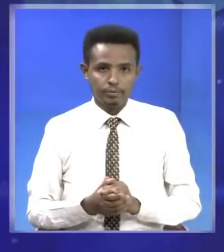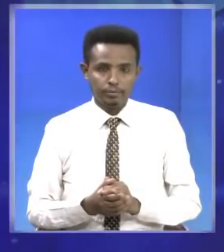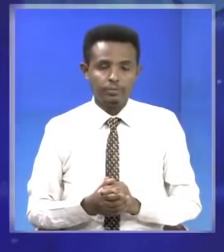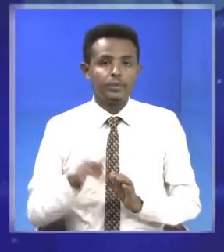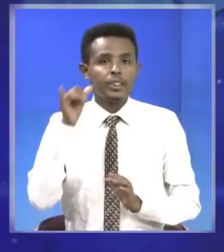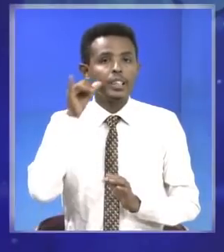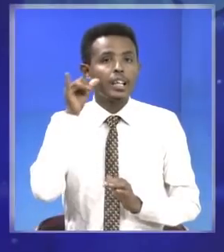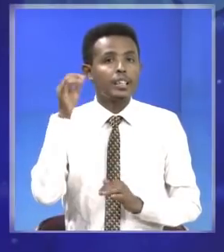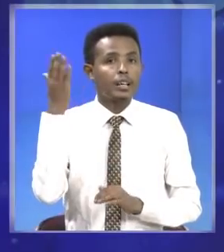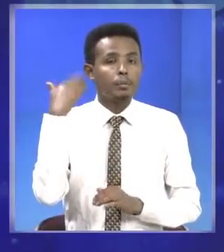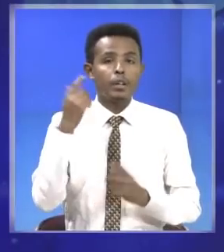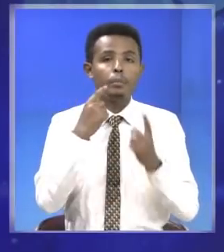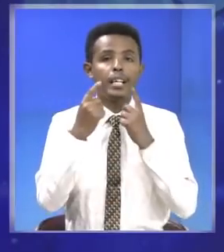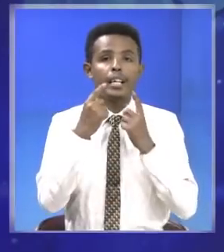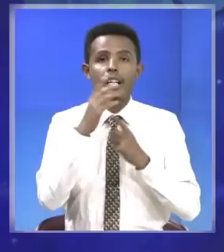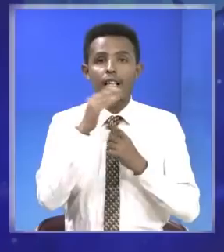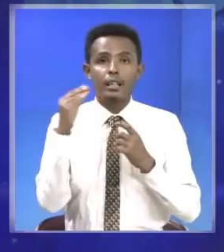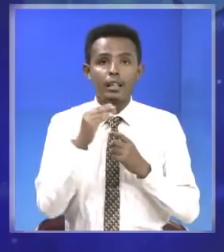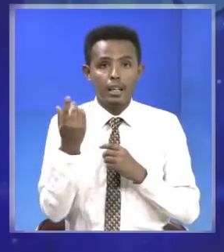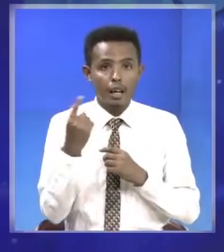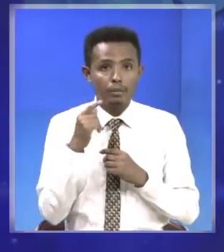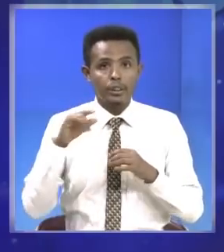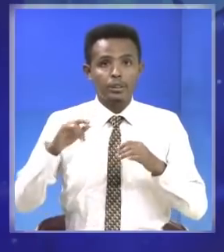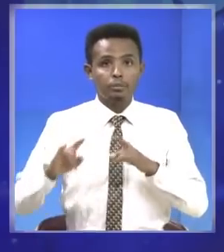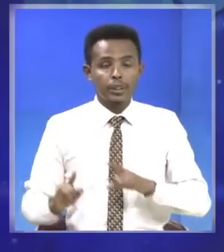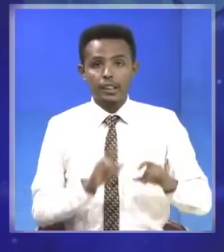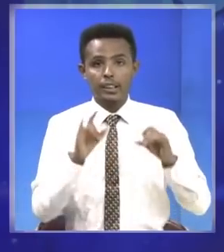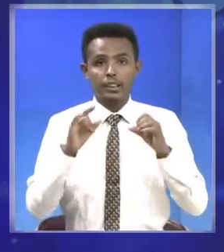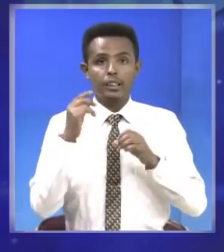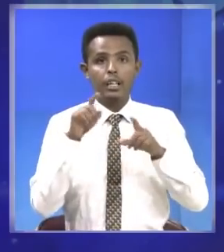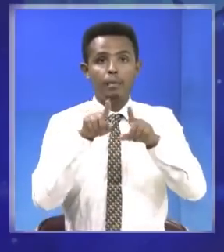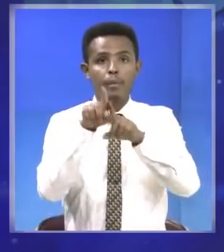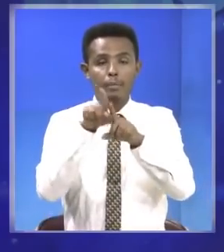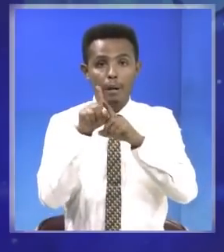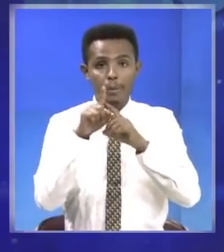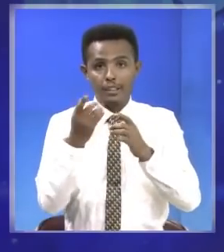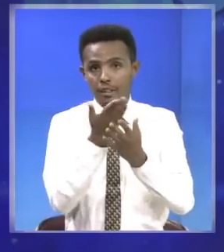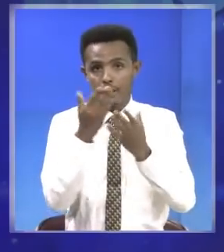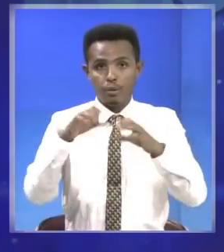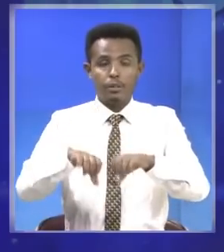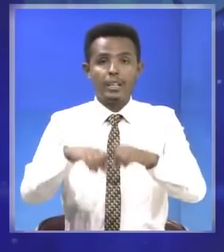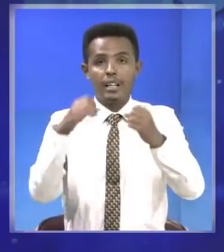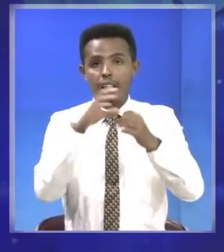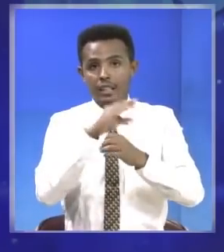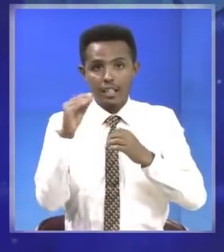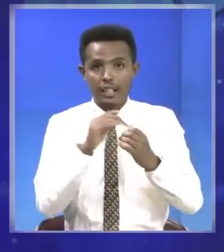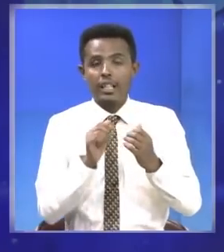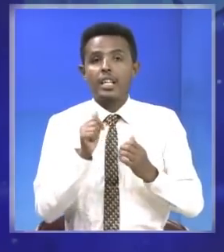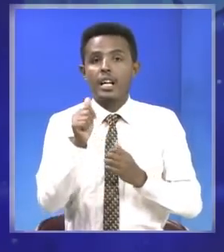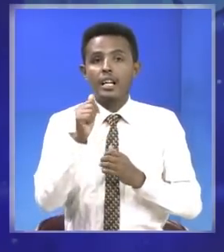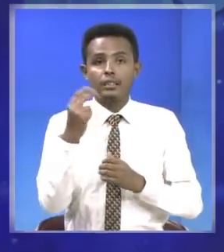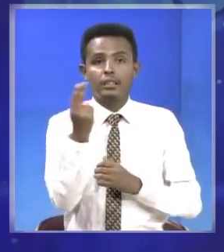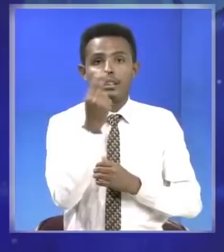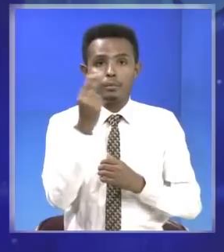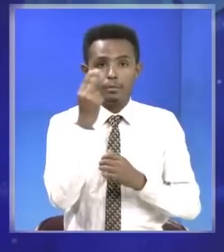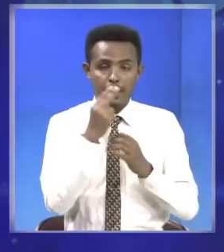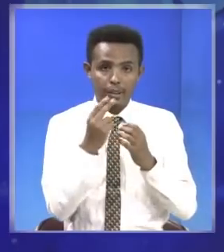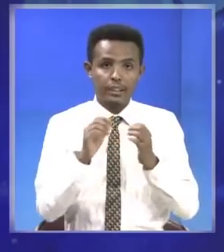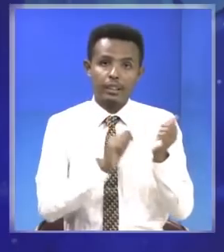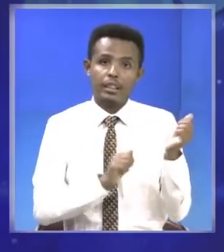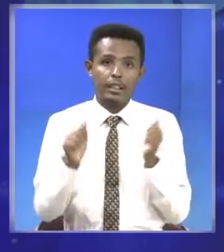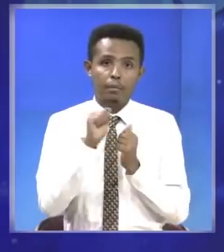ትላንት የነበሩ የመነጋገርና በጥቅሻ የመግባባት እሴቶች መናድ እንዲሁም የራስን ጥቅም ማስቀደም አሁናዊ የመነጋገር ልምዳችንን ሰብሯል